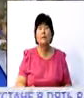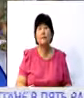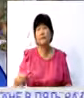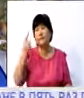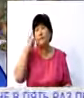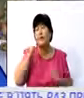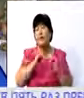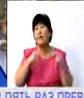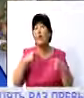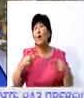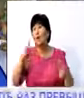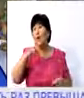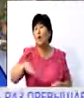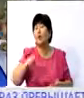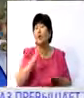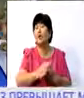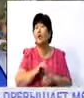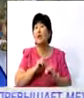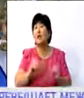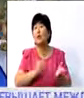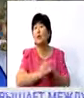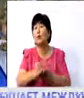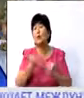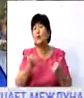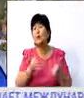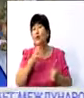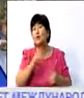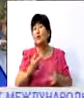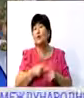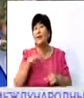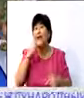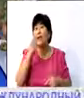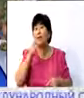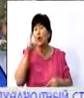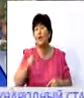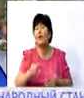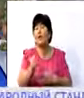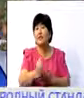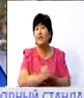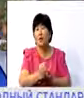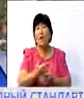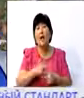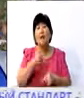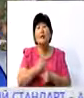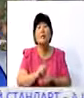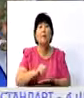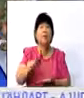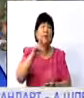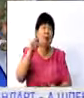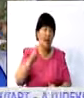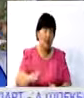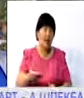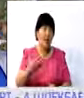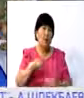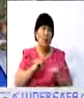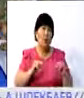Знания в развитии любого государства играют особую роль. В сегодняшнее время это экономика человеческих ресурсов. Основной капитал – человек. Мы с